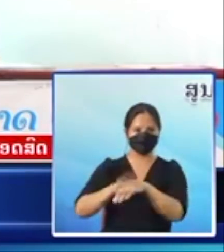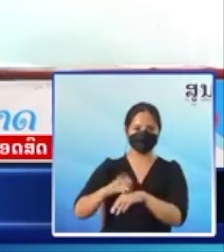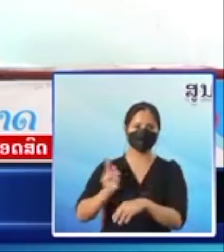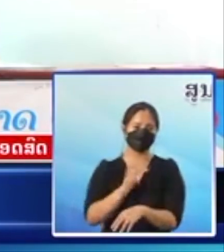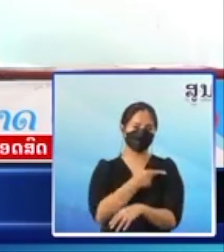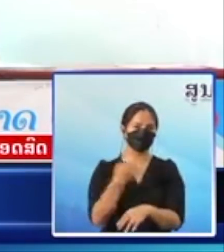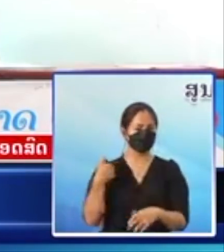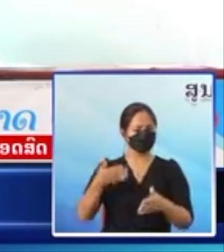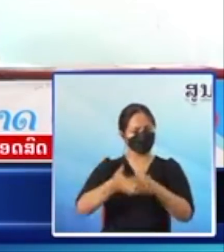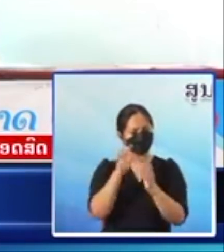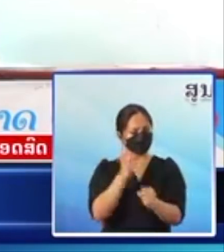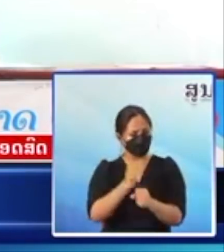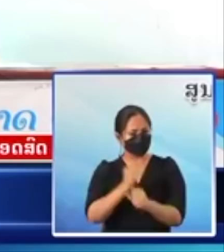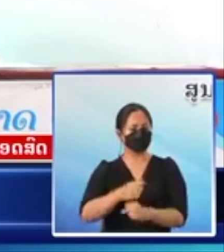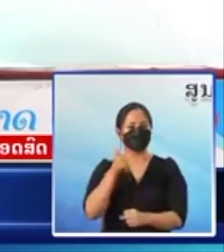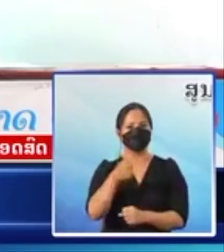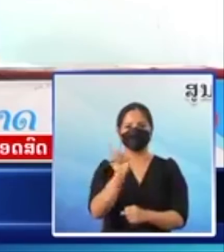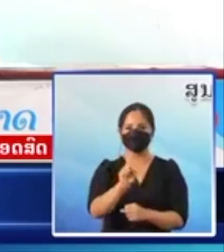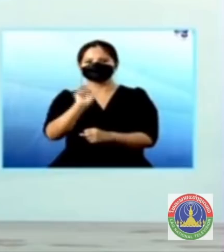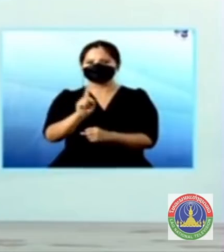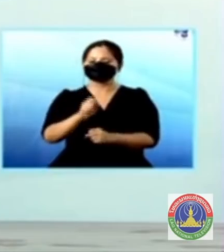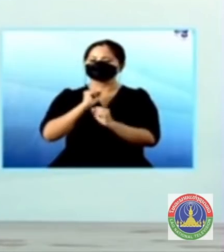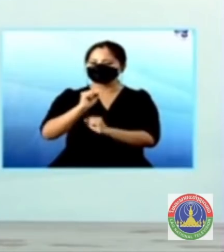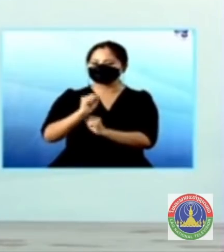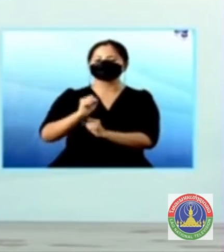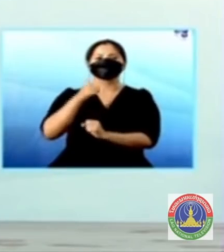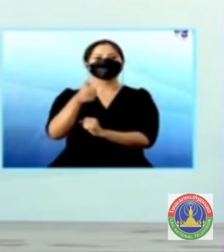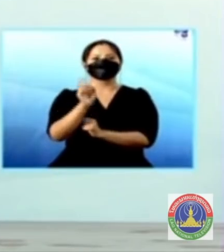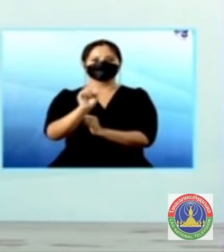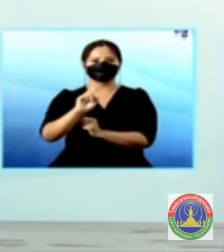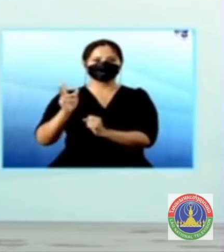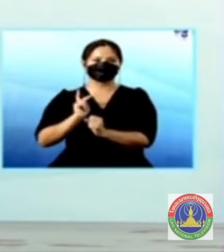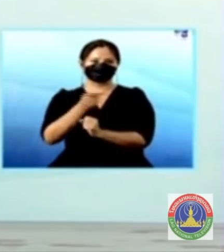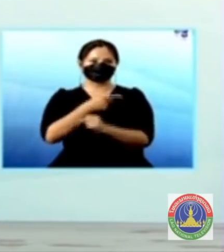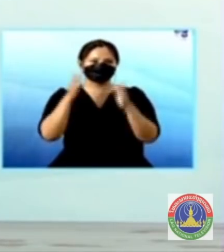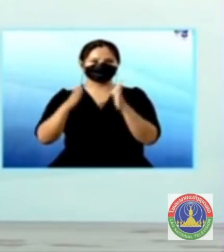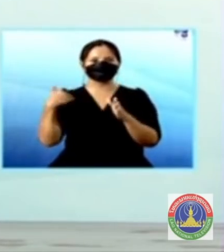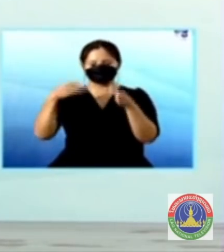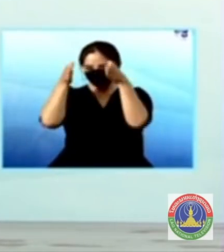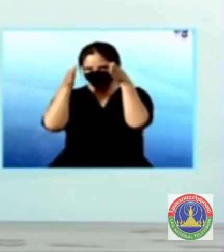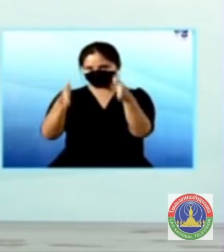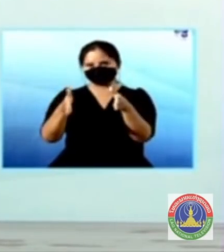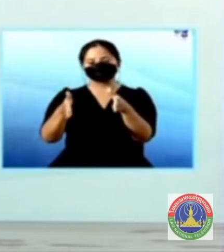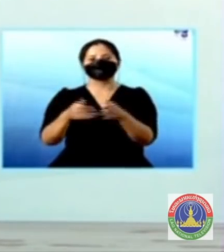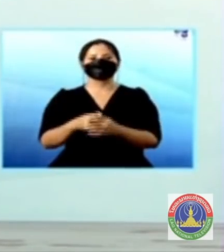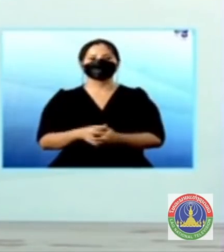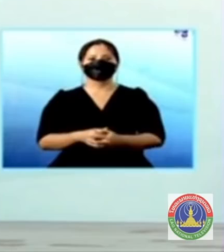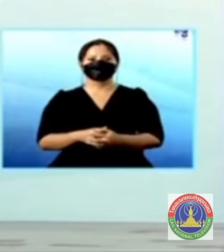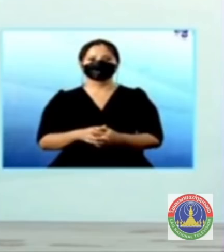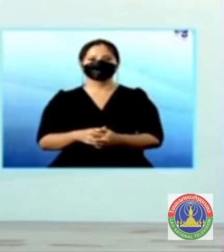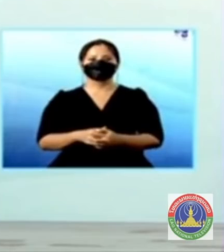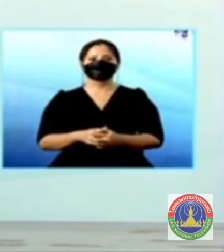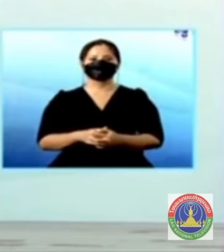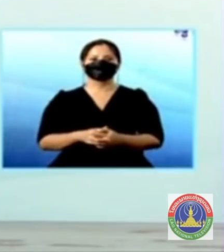จะจัดตั้งดีปันใดมีความพยายามดีปันใดก็ตามทางแพทย์หมอได้สุ่มความเอาใจใส่อย่างใดก็ตามแต่ห